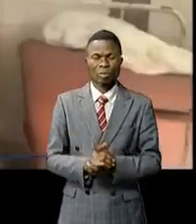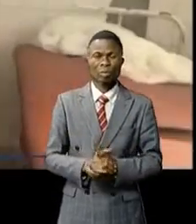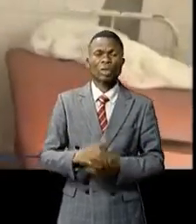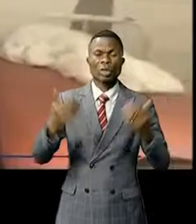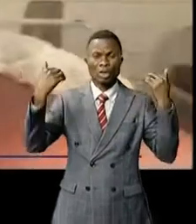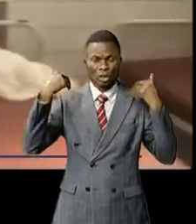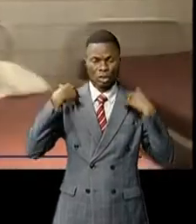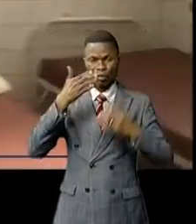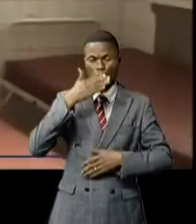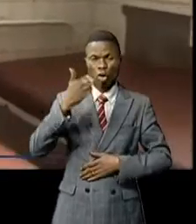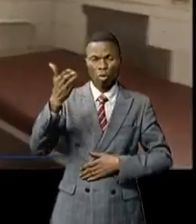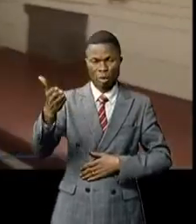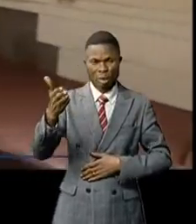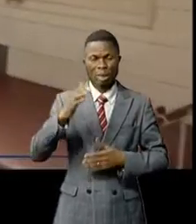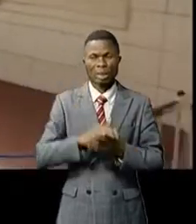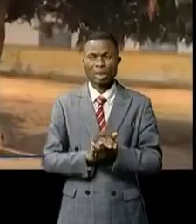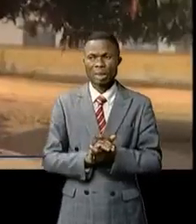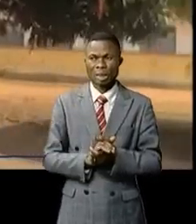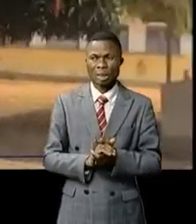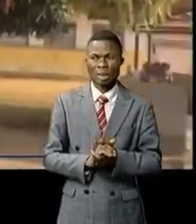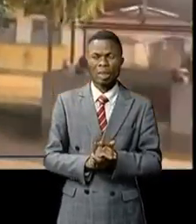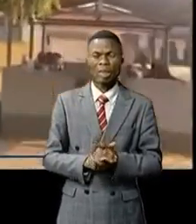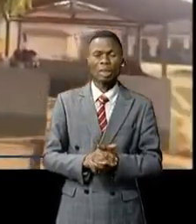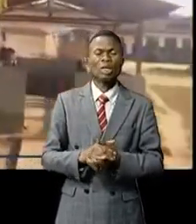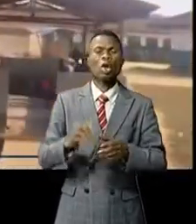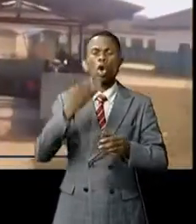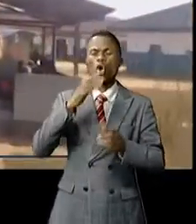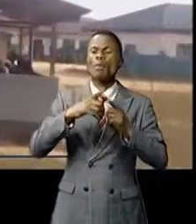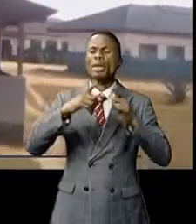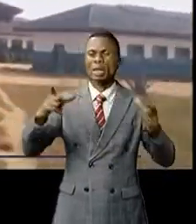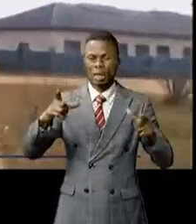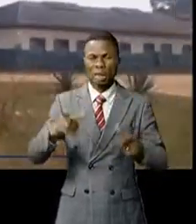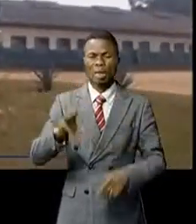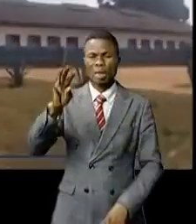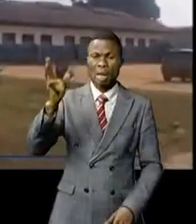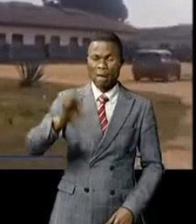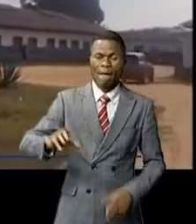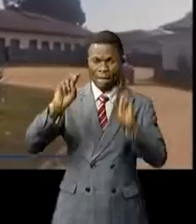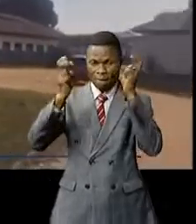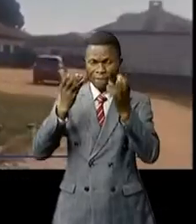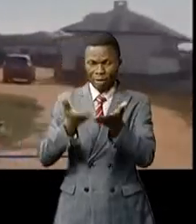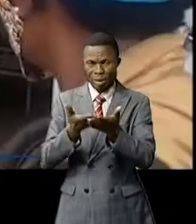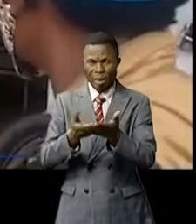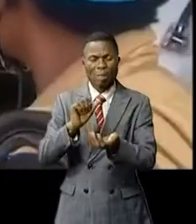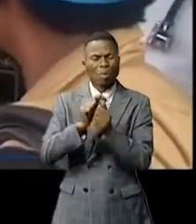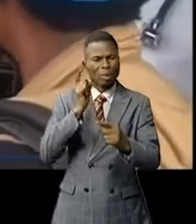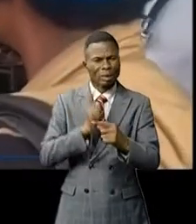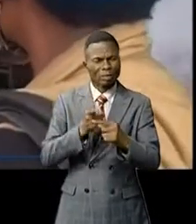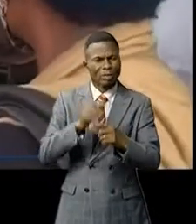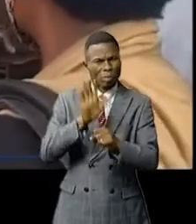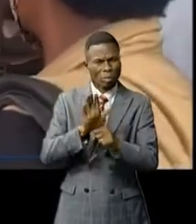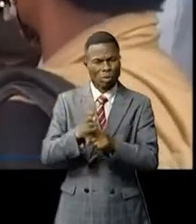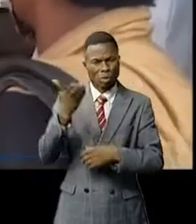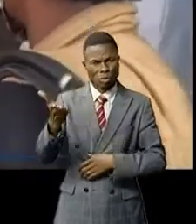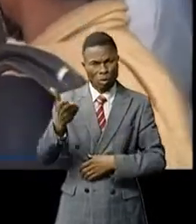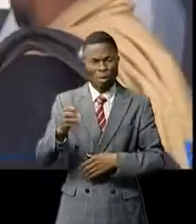directeur de cette formation médicale, l'une des plus grandes structures sanitaires de Mwanda, est buté à plusieurs difficultés d'ordre